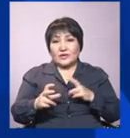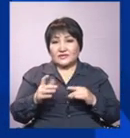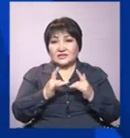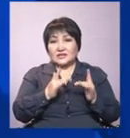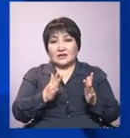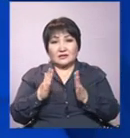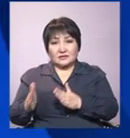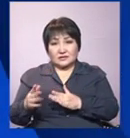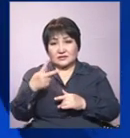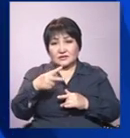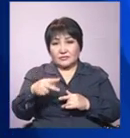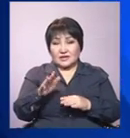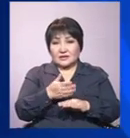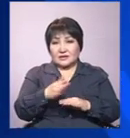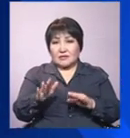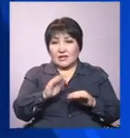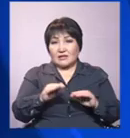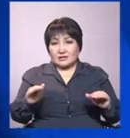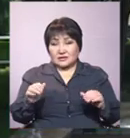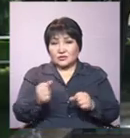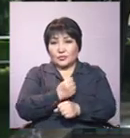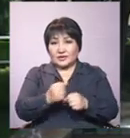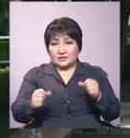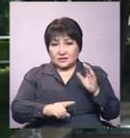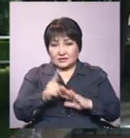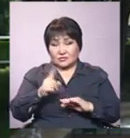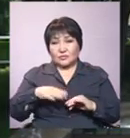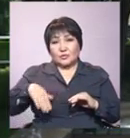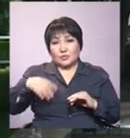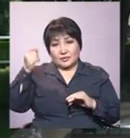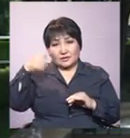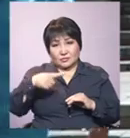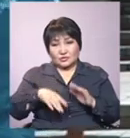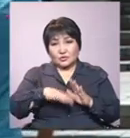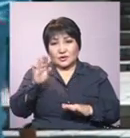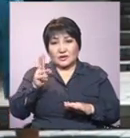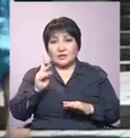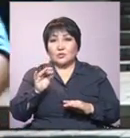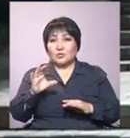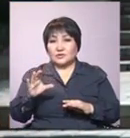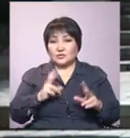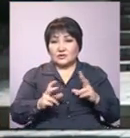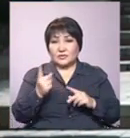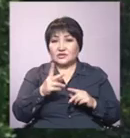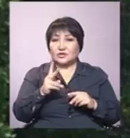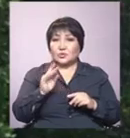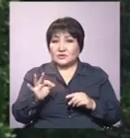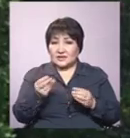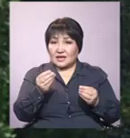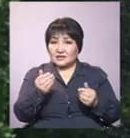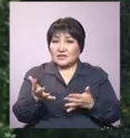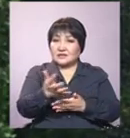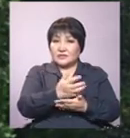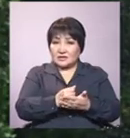20-дан астам бала арасында төбелес шыққан. Кейін белгілі болғандай, жоғары курс студенттері бірінші курс студенттерінен ақша бопсалаған.